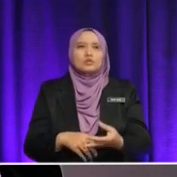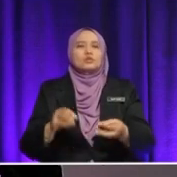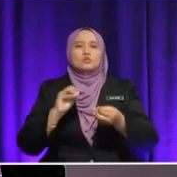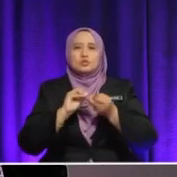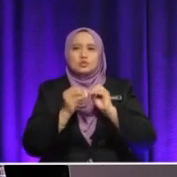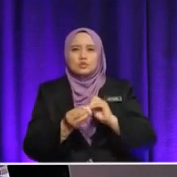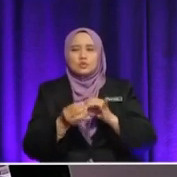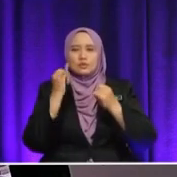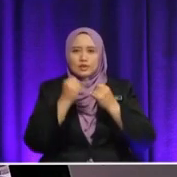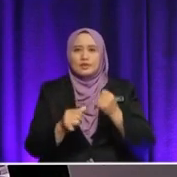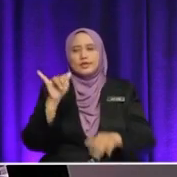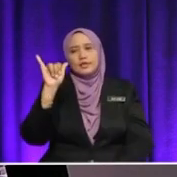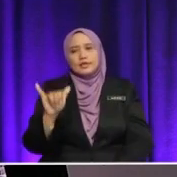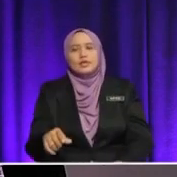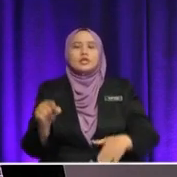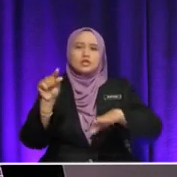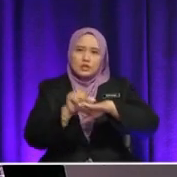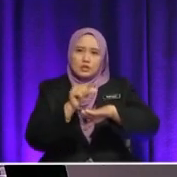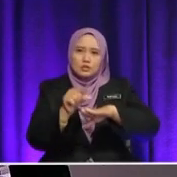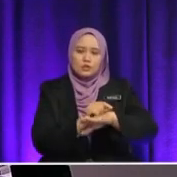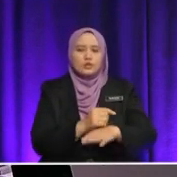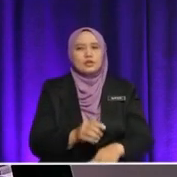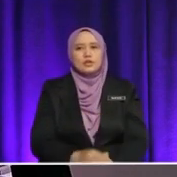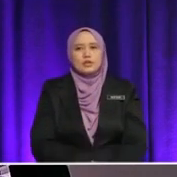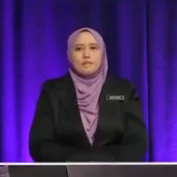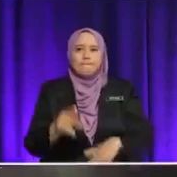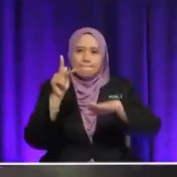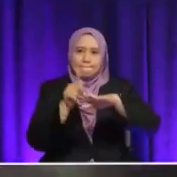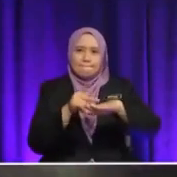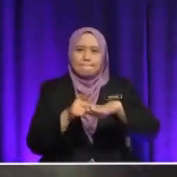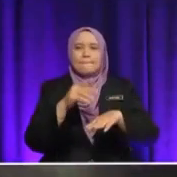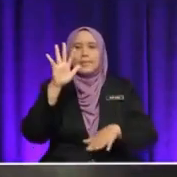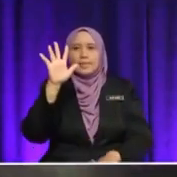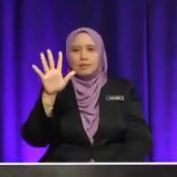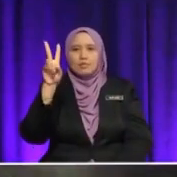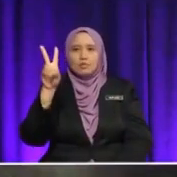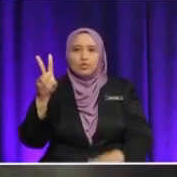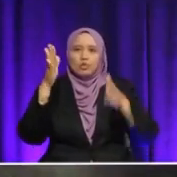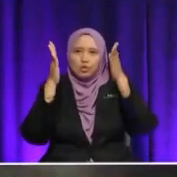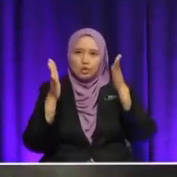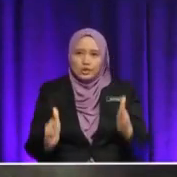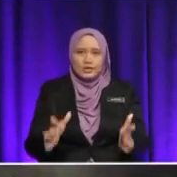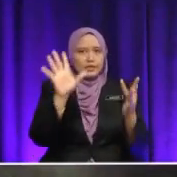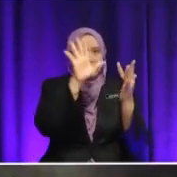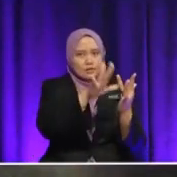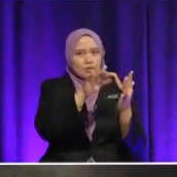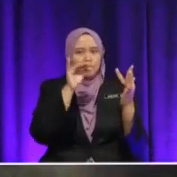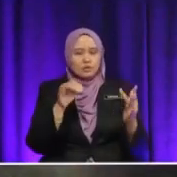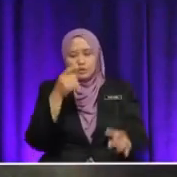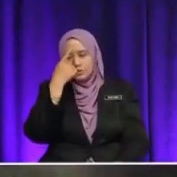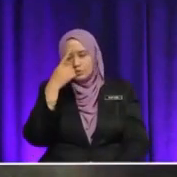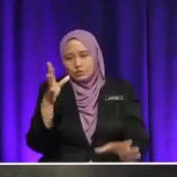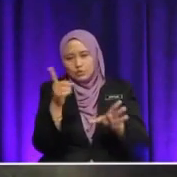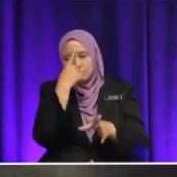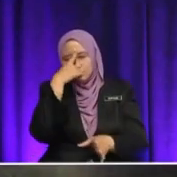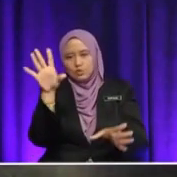ini yang digunakan uh list ramai 5252 orang pada akhirnya 52 orang dipersetujui